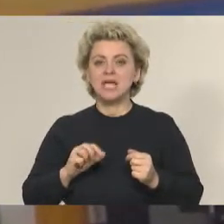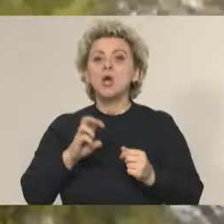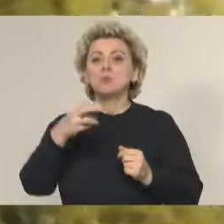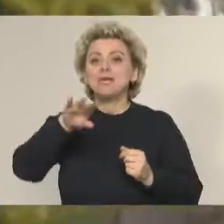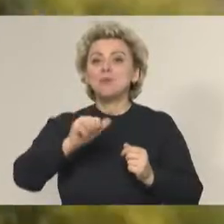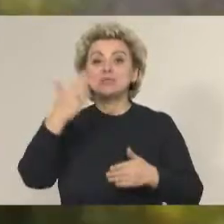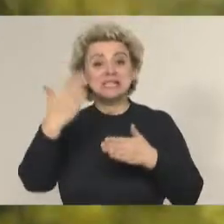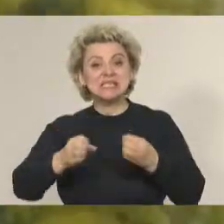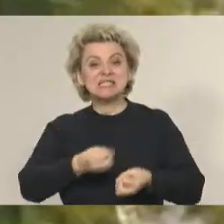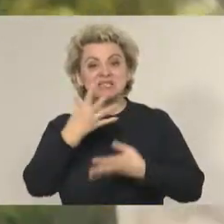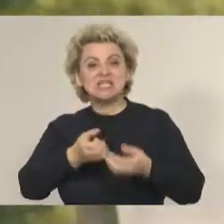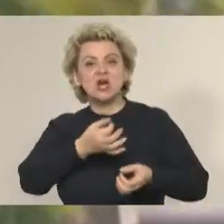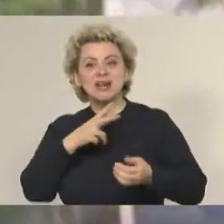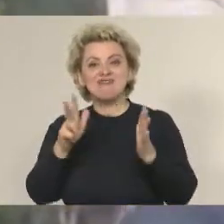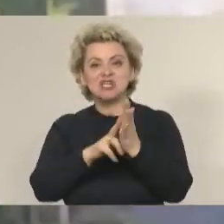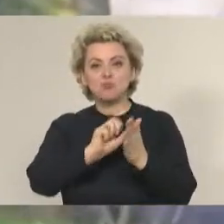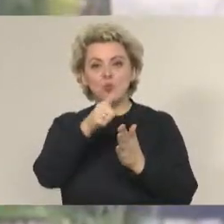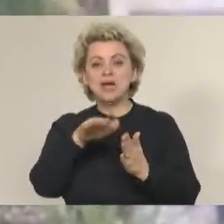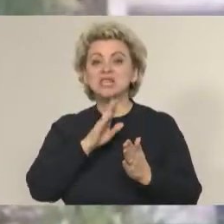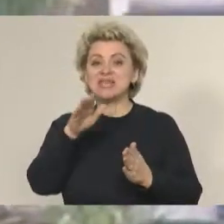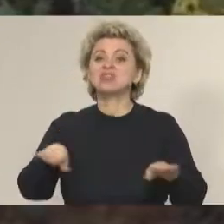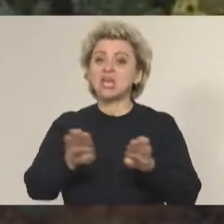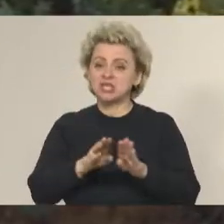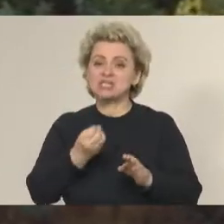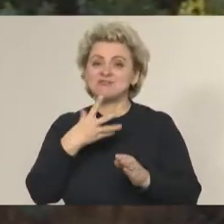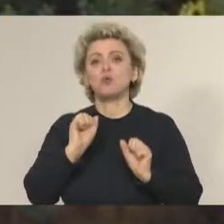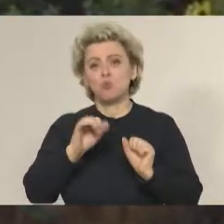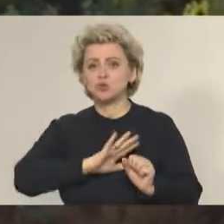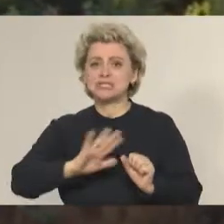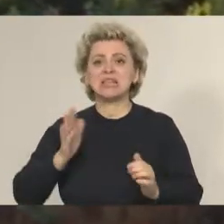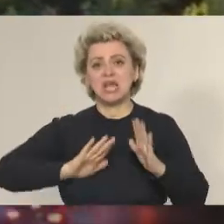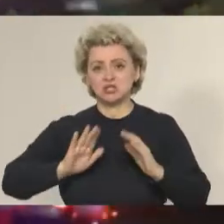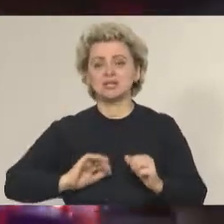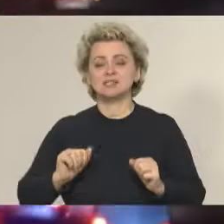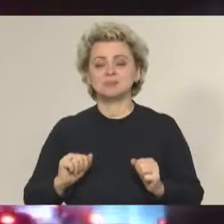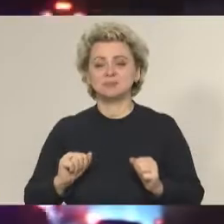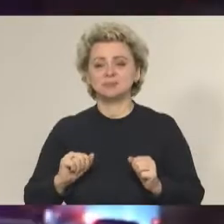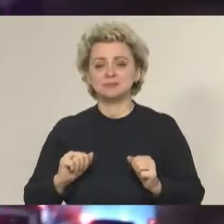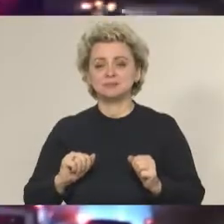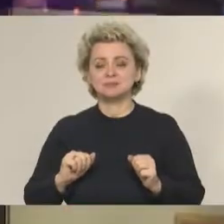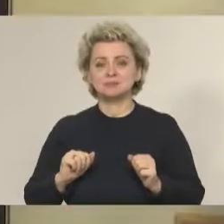Мимоза отцветет слишком рано. К 8 марта девушки таких цветов могут не дождаться.